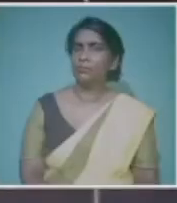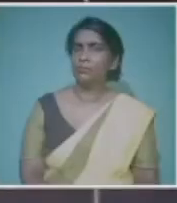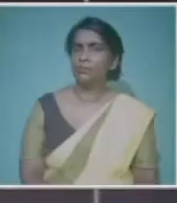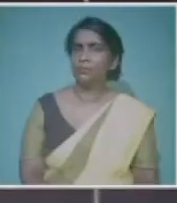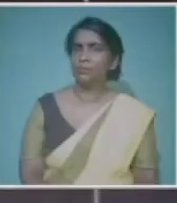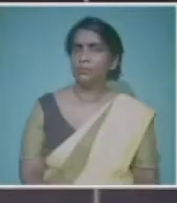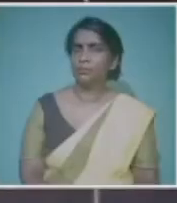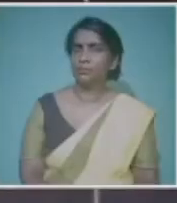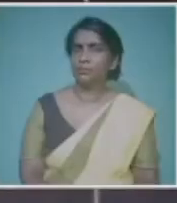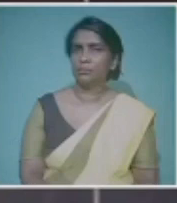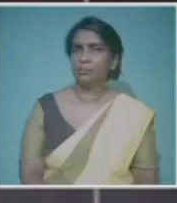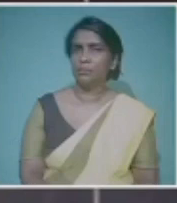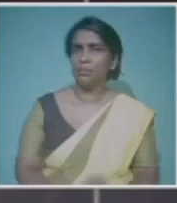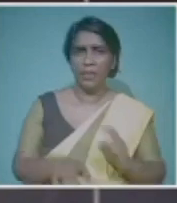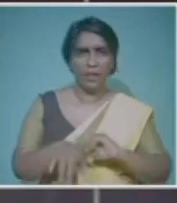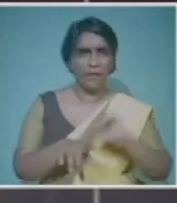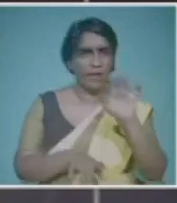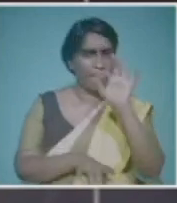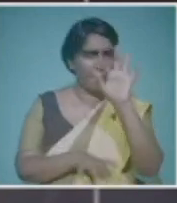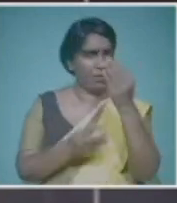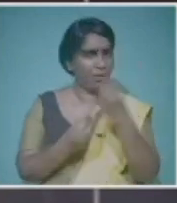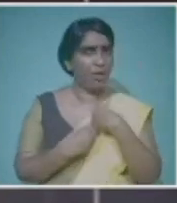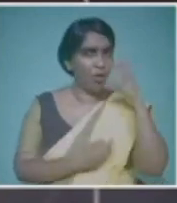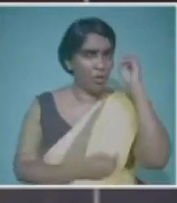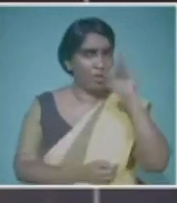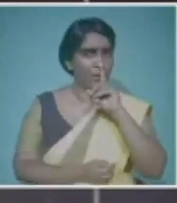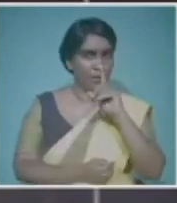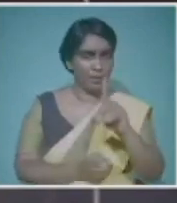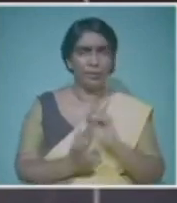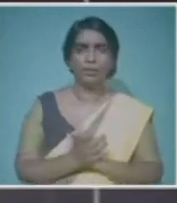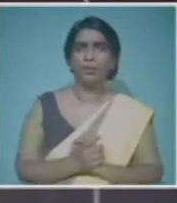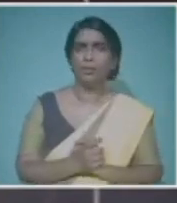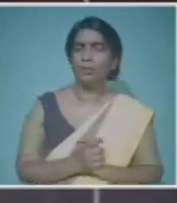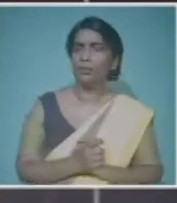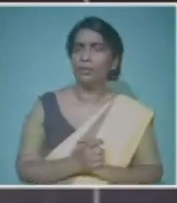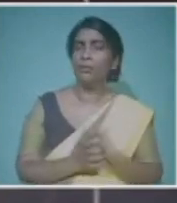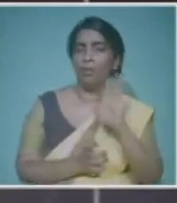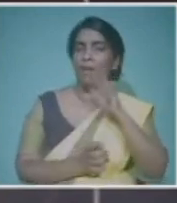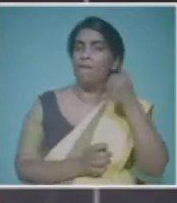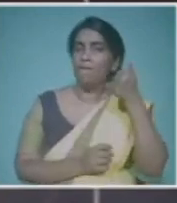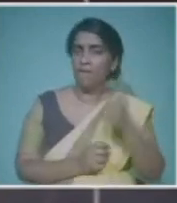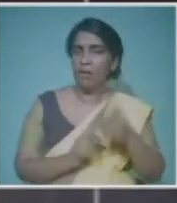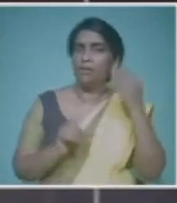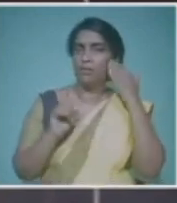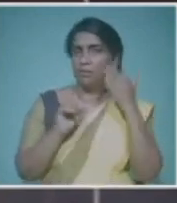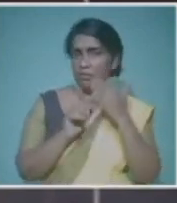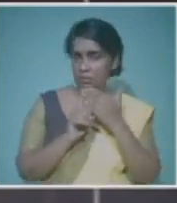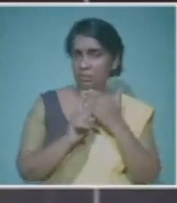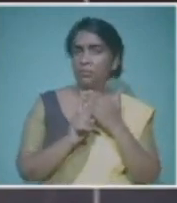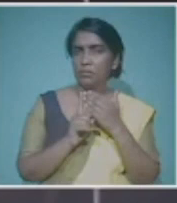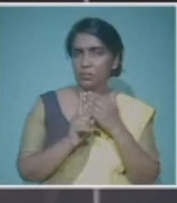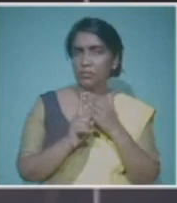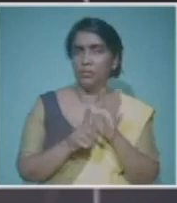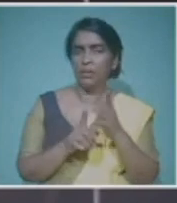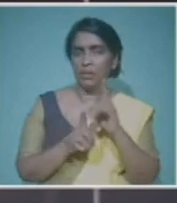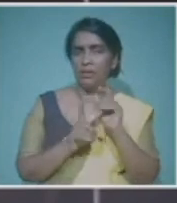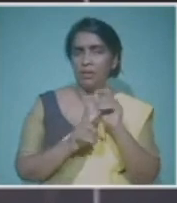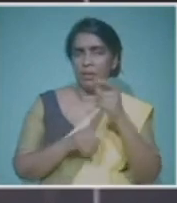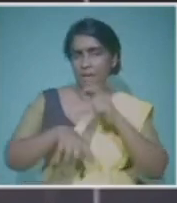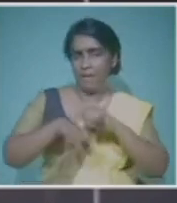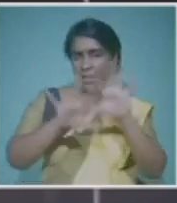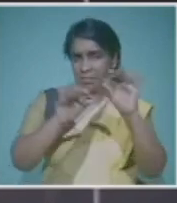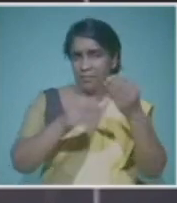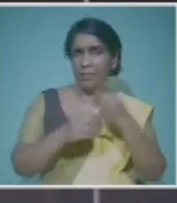කාරණාව කියන්න මට විනාඩි 5ක කාලයක් මං ඉල්ලුවා උදේ මේ ඉතාමත්ම වැදගත් කාරණාවක් මට සභානායකතුමා විනාඩියක්